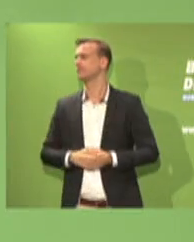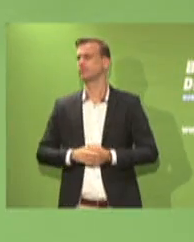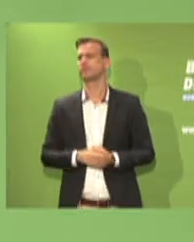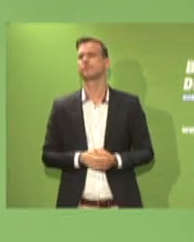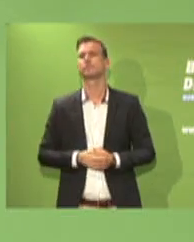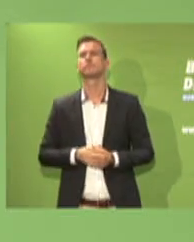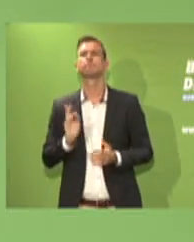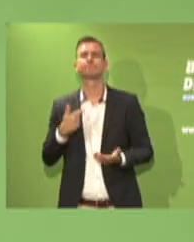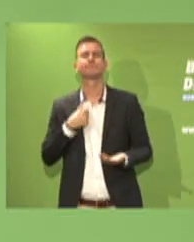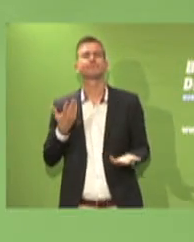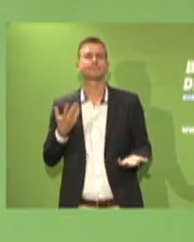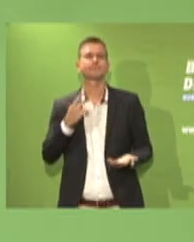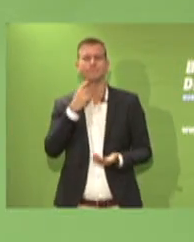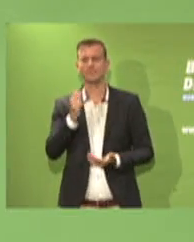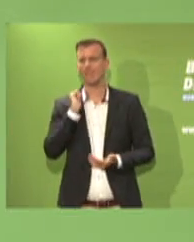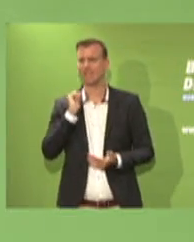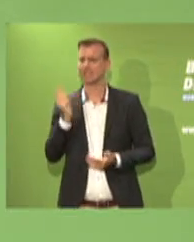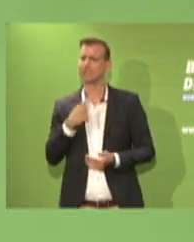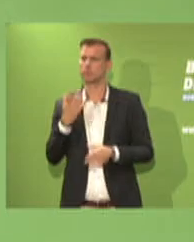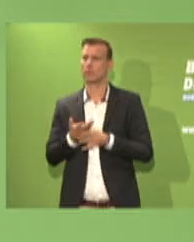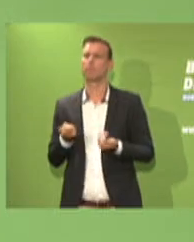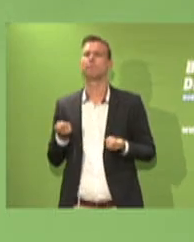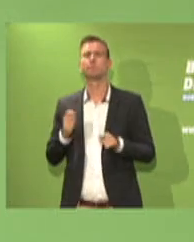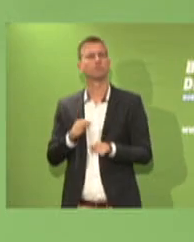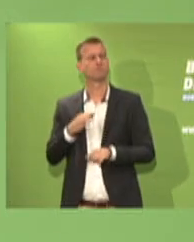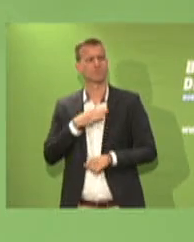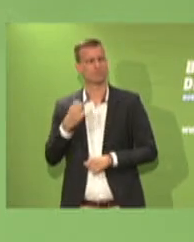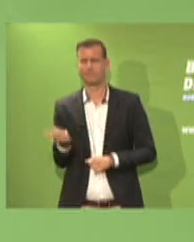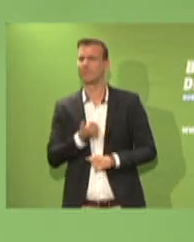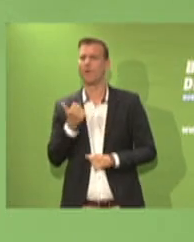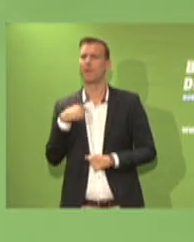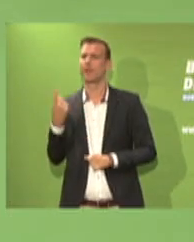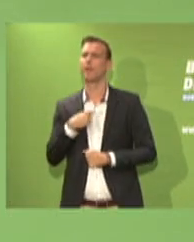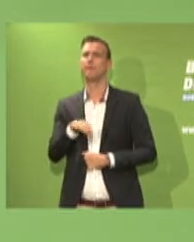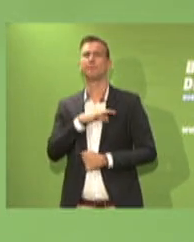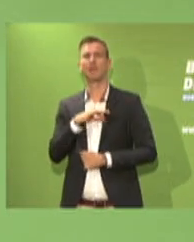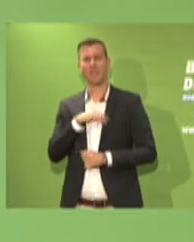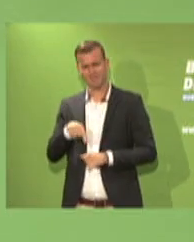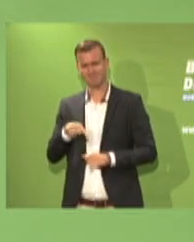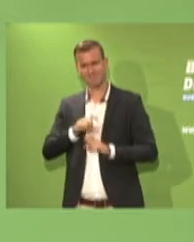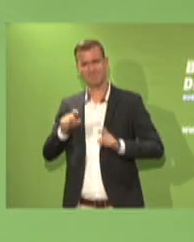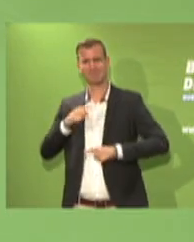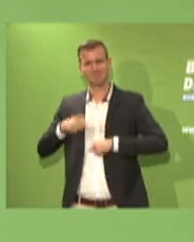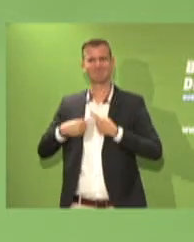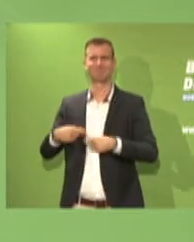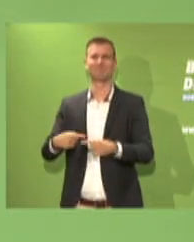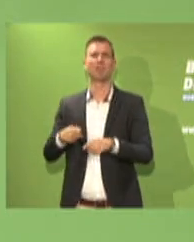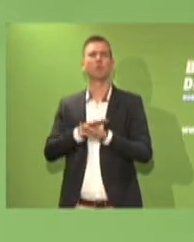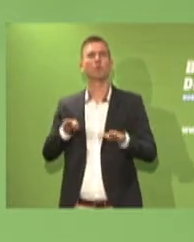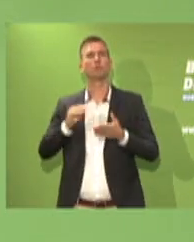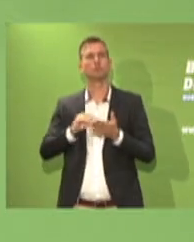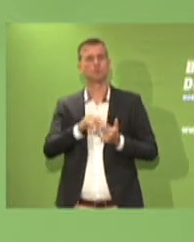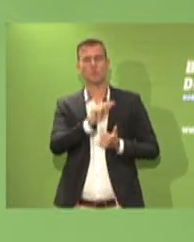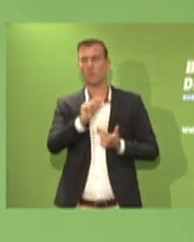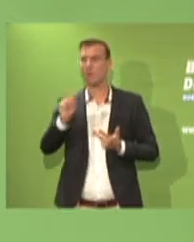Und ich sage mal, wir haben ja gestern beschlossen, und das finde ich ganz, ganz besonders toll, dass wir als Partei auch die sind, die da vorangehen, dass eben diese Grundschulen vor Ort